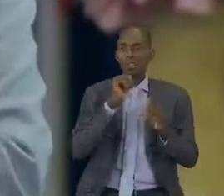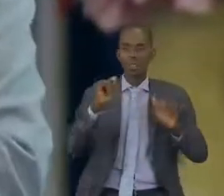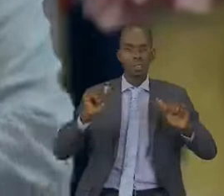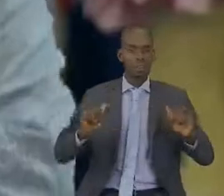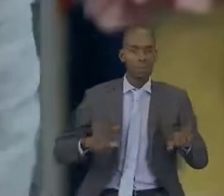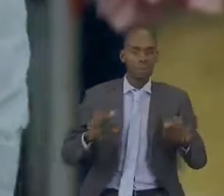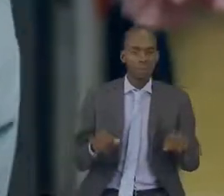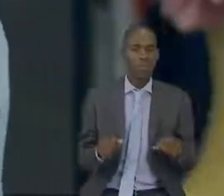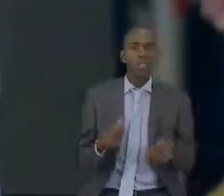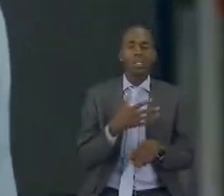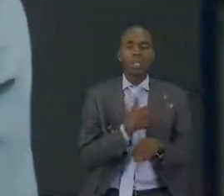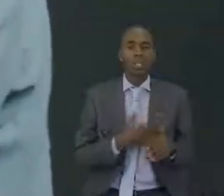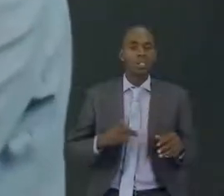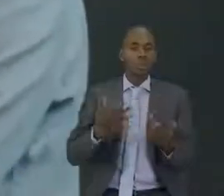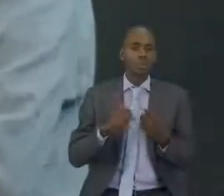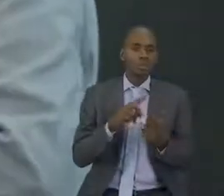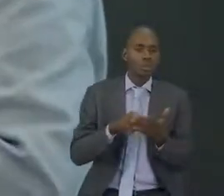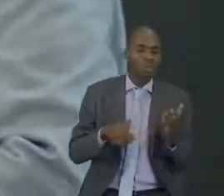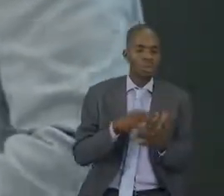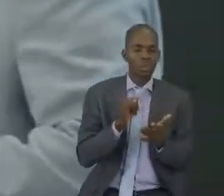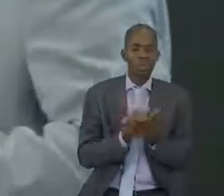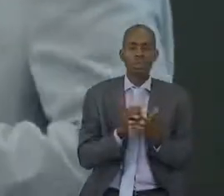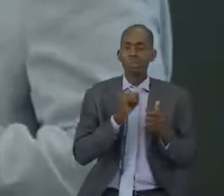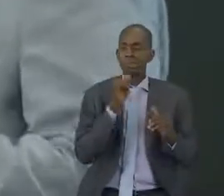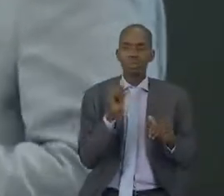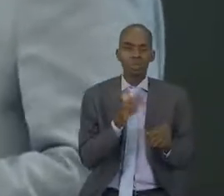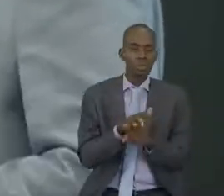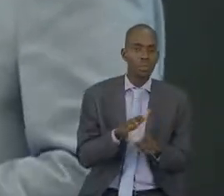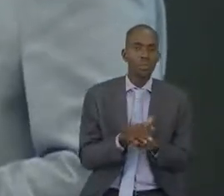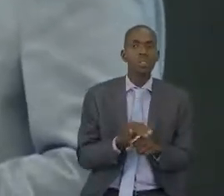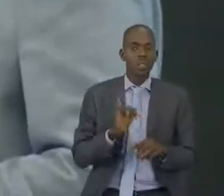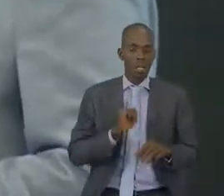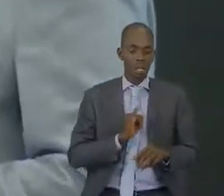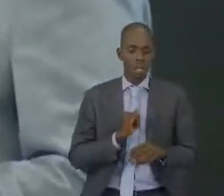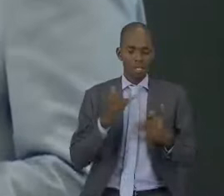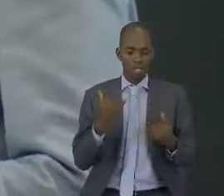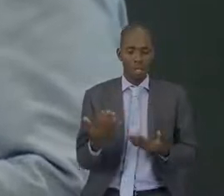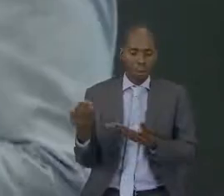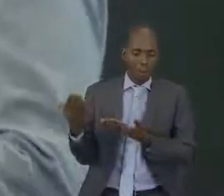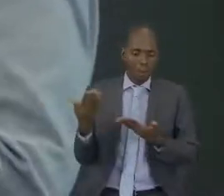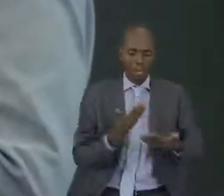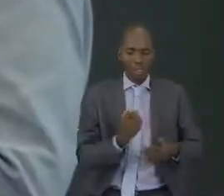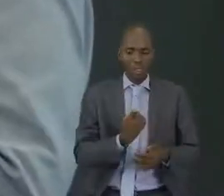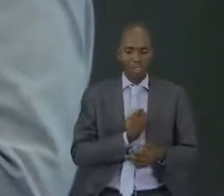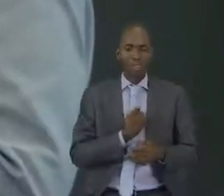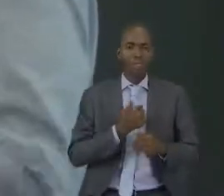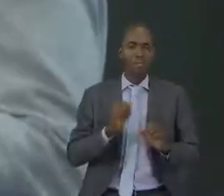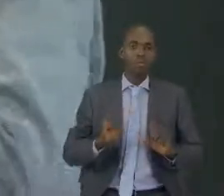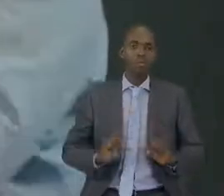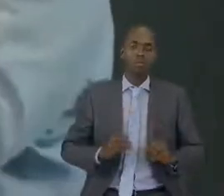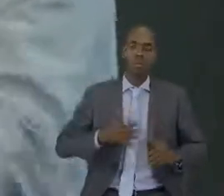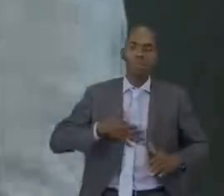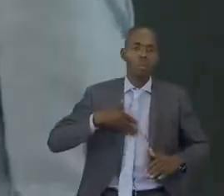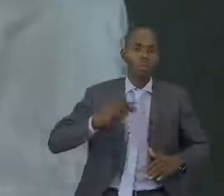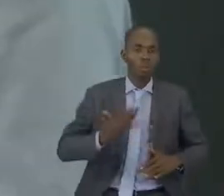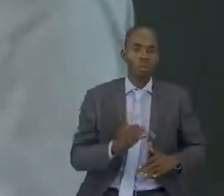annuler cette incompétence, ces insuffisances, je m'amène volontairement et je